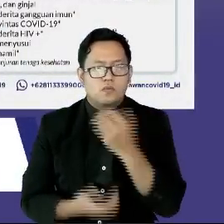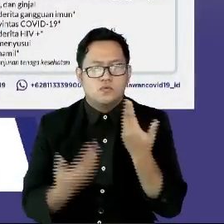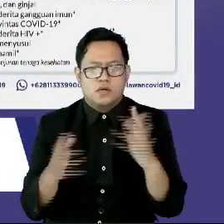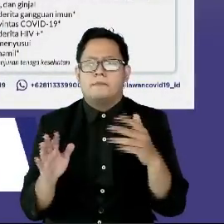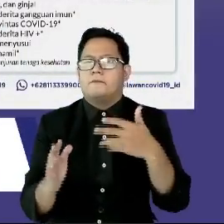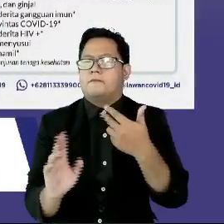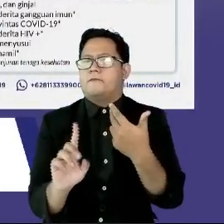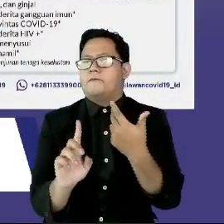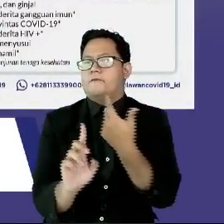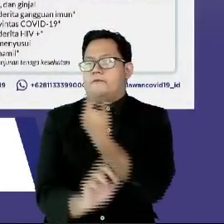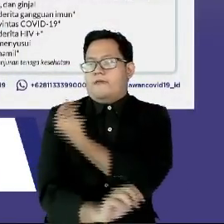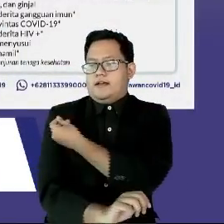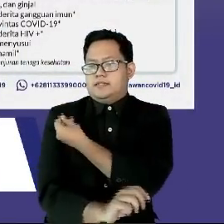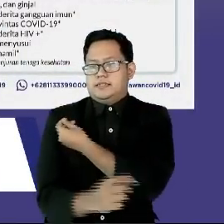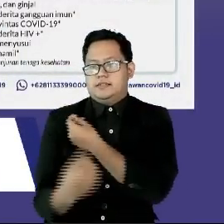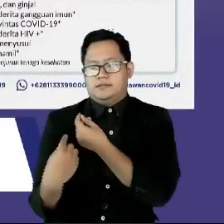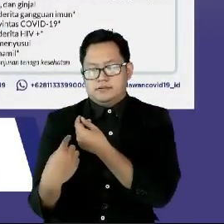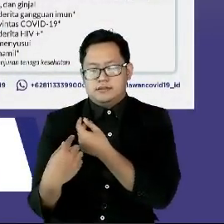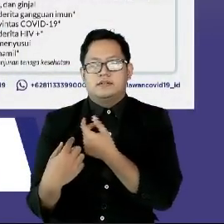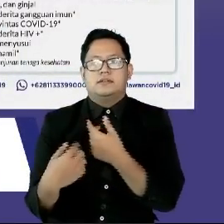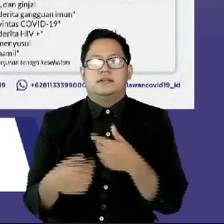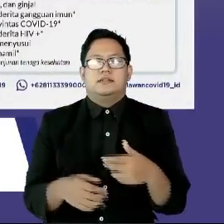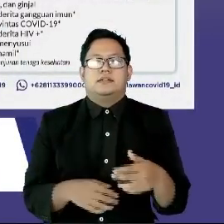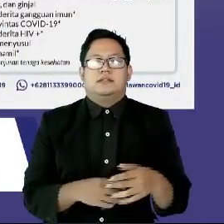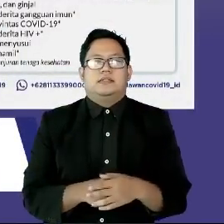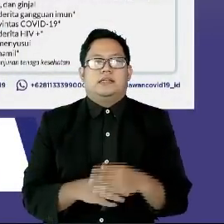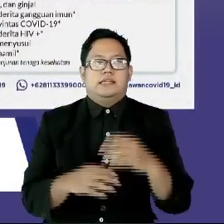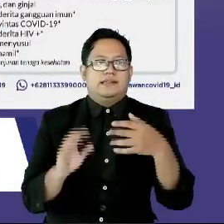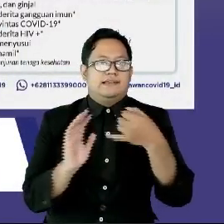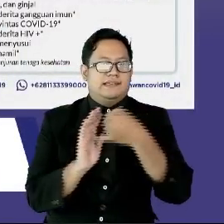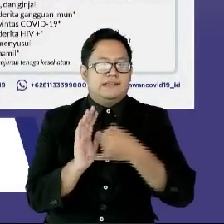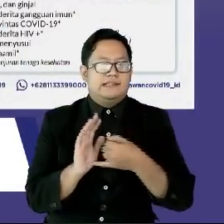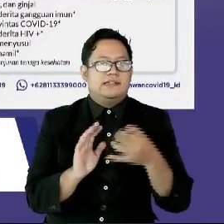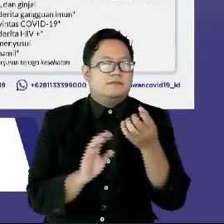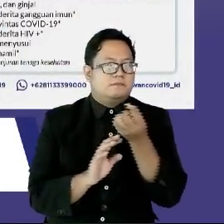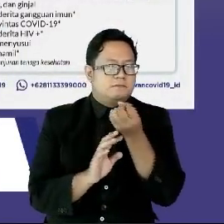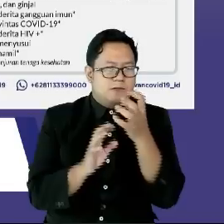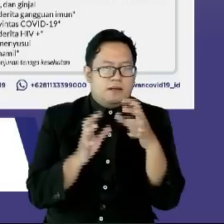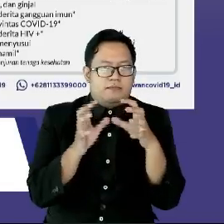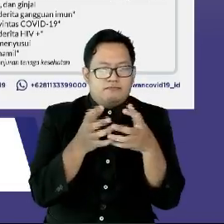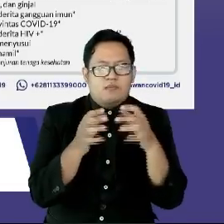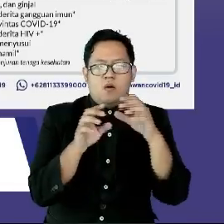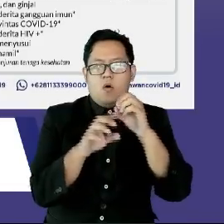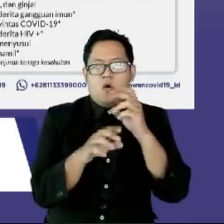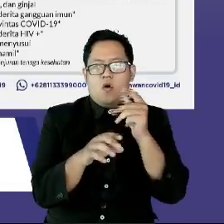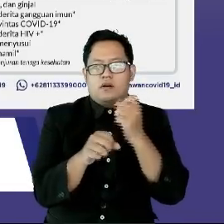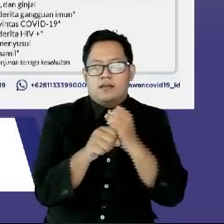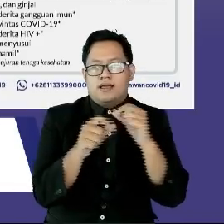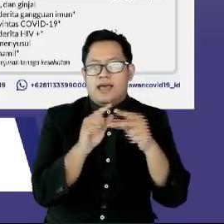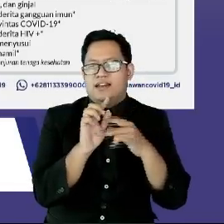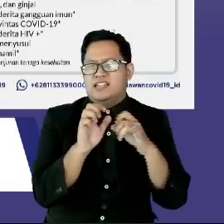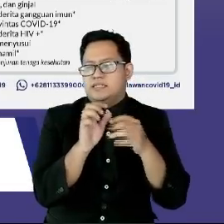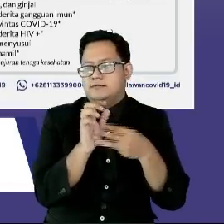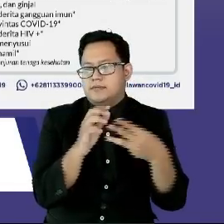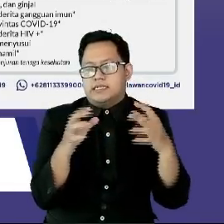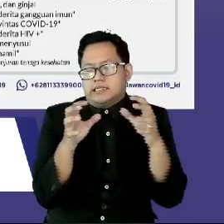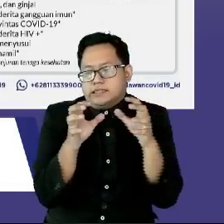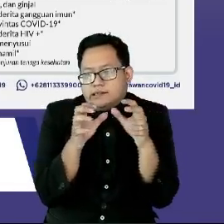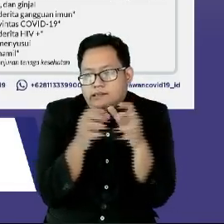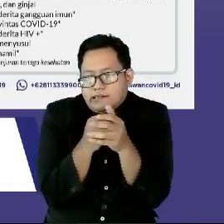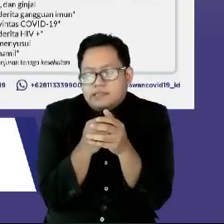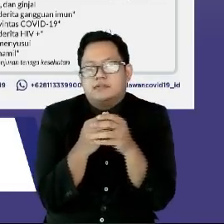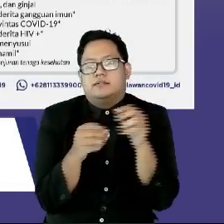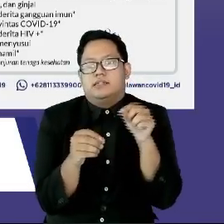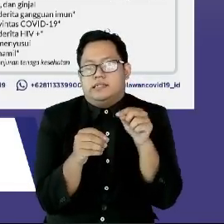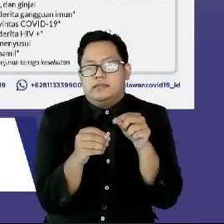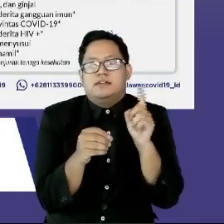bahwa vaksin adalah substansi yang dibuat sedemikian rupa dari organisme yang sangat kecil, penyebab penyakit atau agen